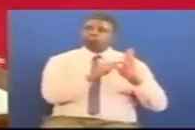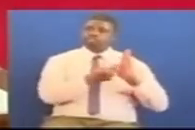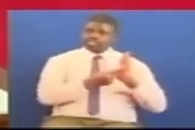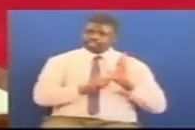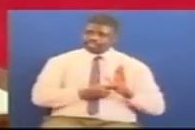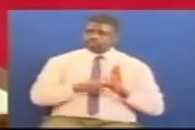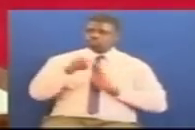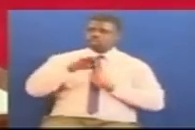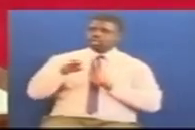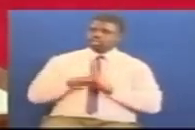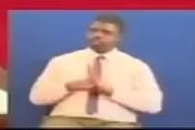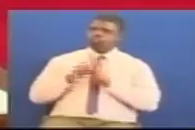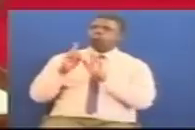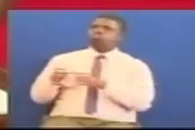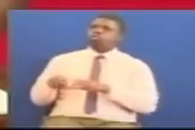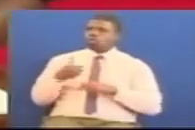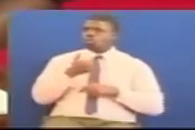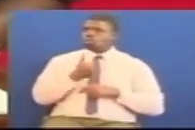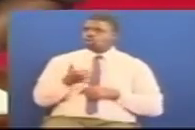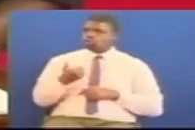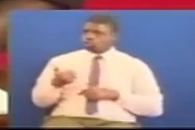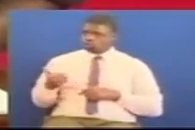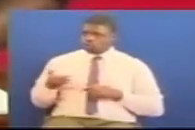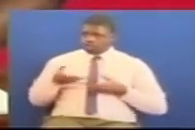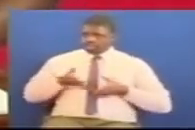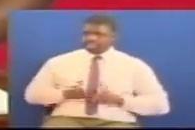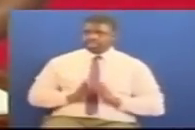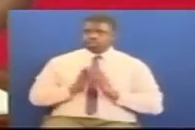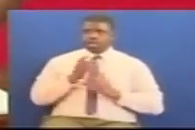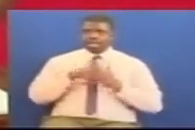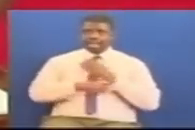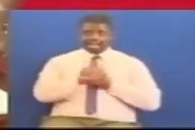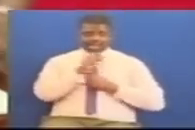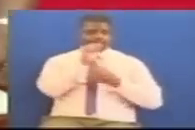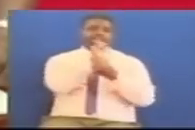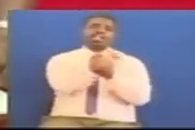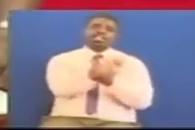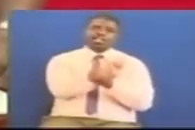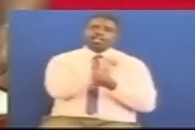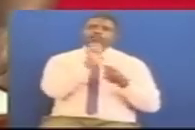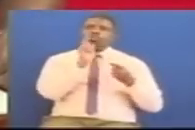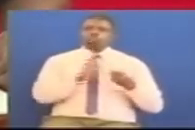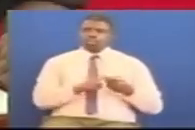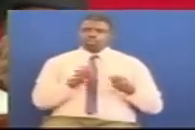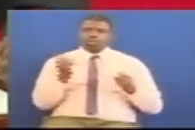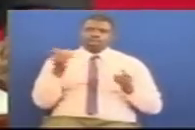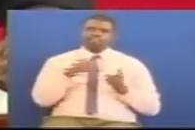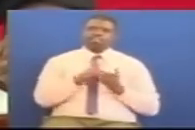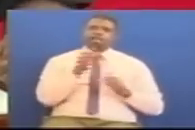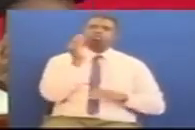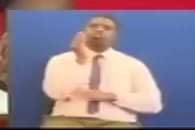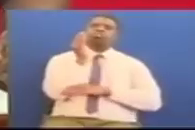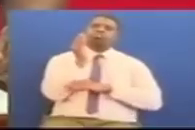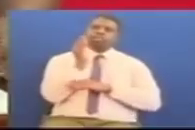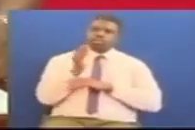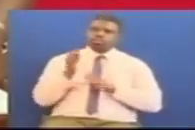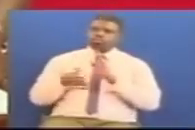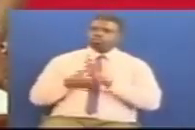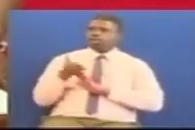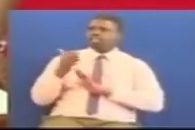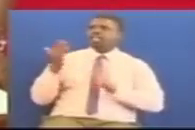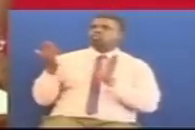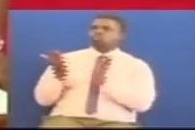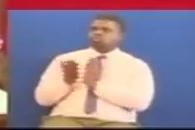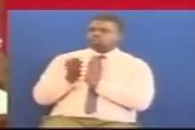utaratibu watoto ambao tayari wamekwisha zaliwa magerezani, kwanza wanapofikia umri wa kuanza shule